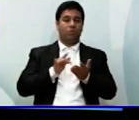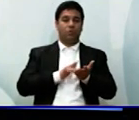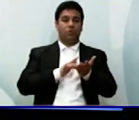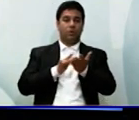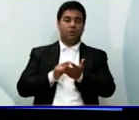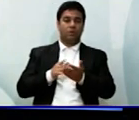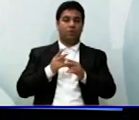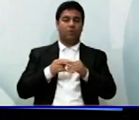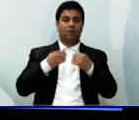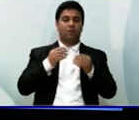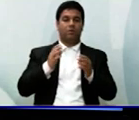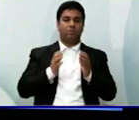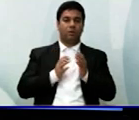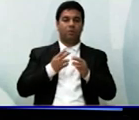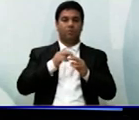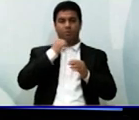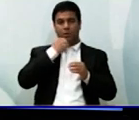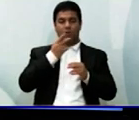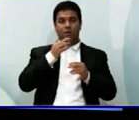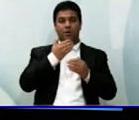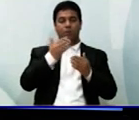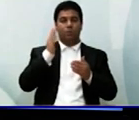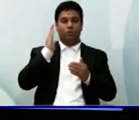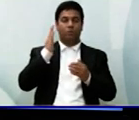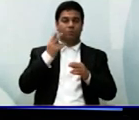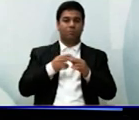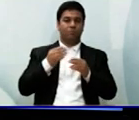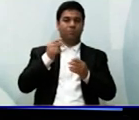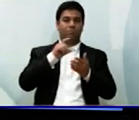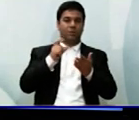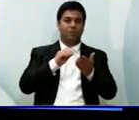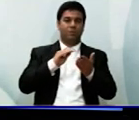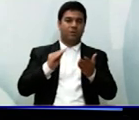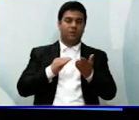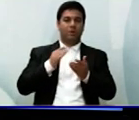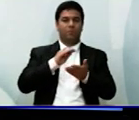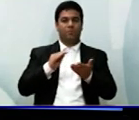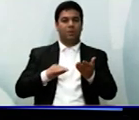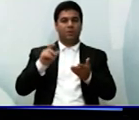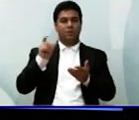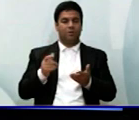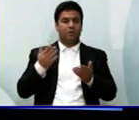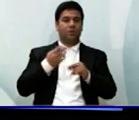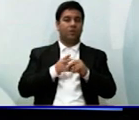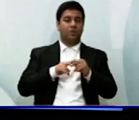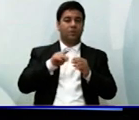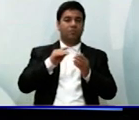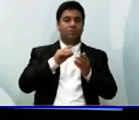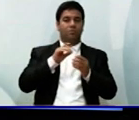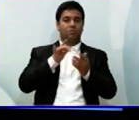путешествие дало богатый материал для его будущих произведений. И по возвращении из